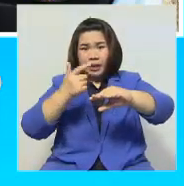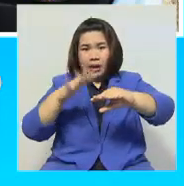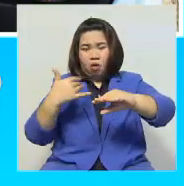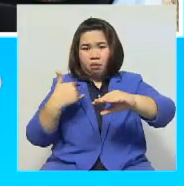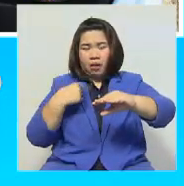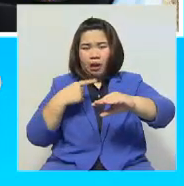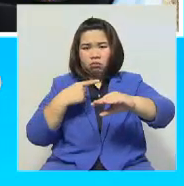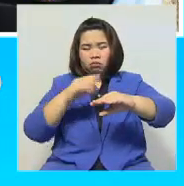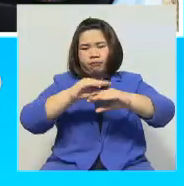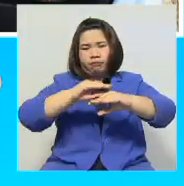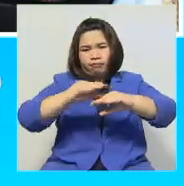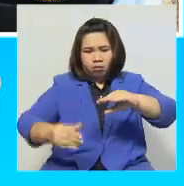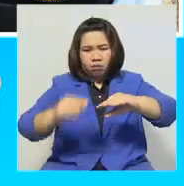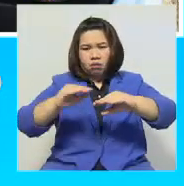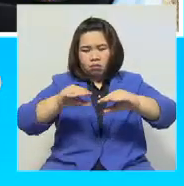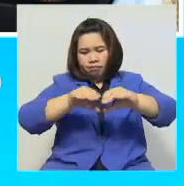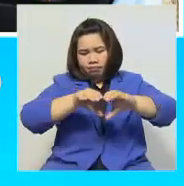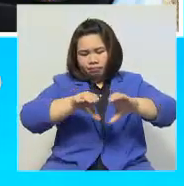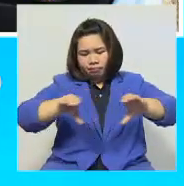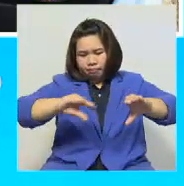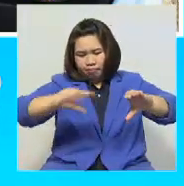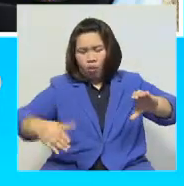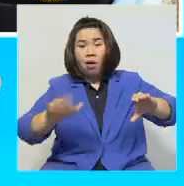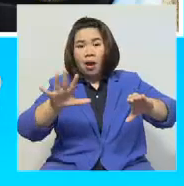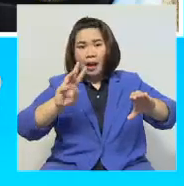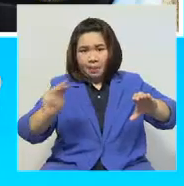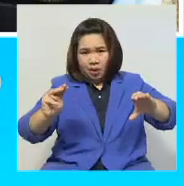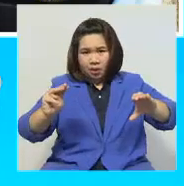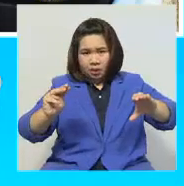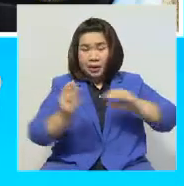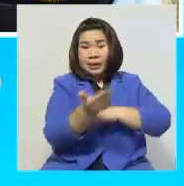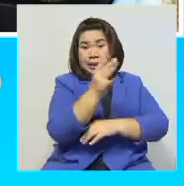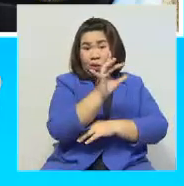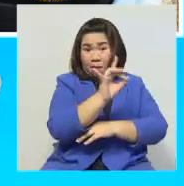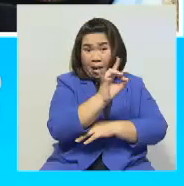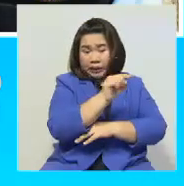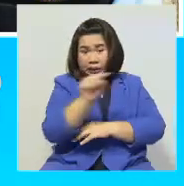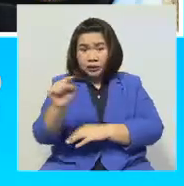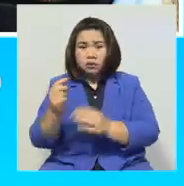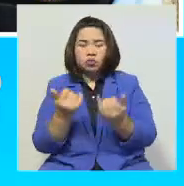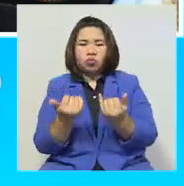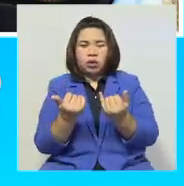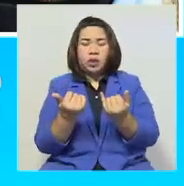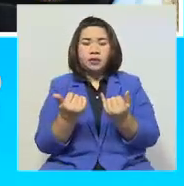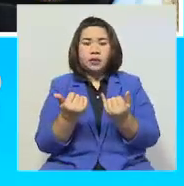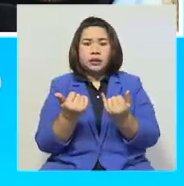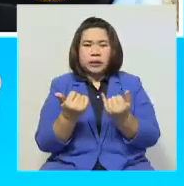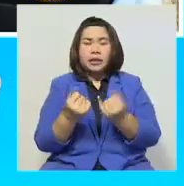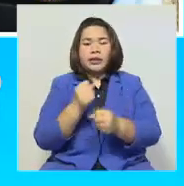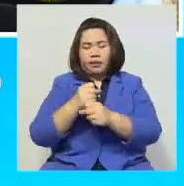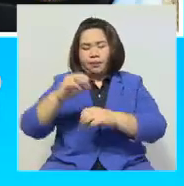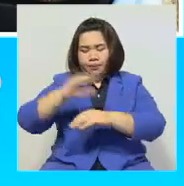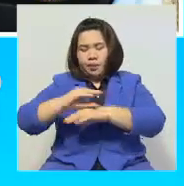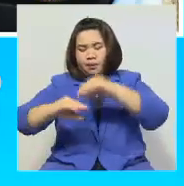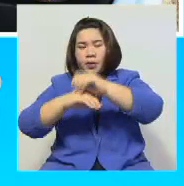งไปพังไปประมาณ5เมตรนะครับแล้วก็ตั้งแต่8โมงเช้าเป็นต้นมาเนี่ยจนถึงขนาดนี้เราปิดกั้นได้สำเร็จ